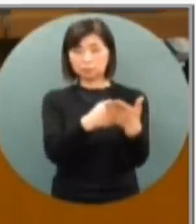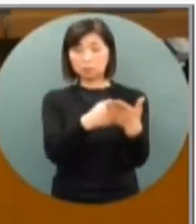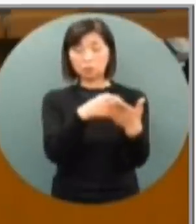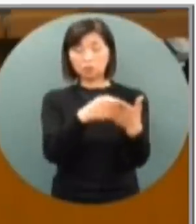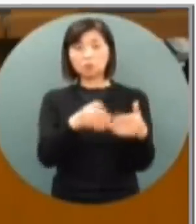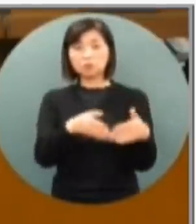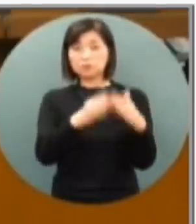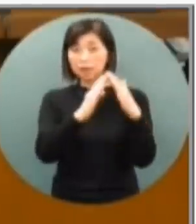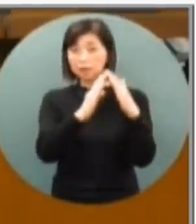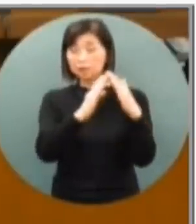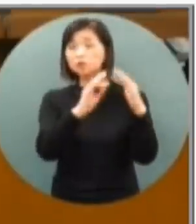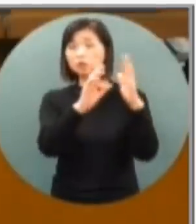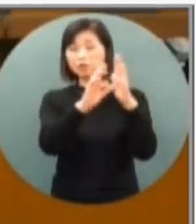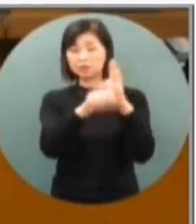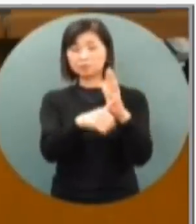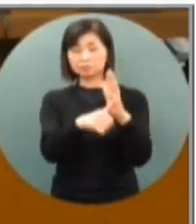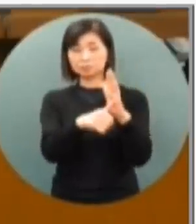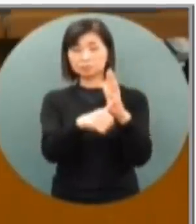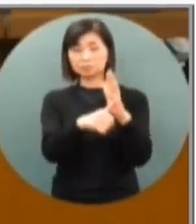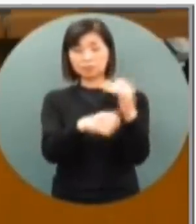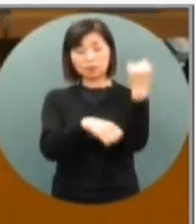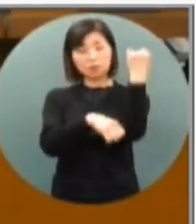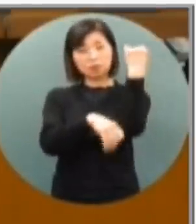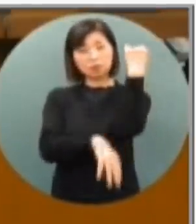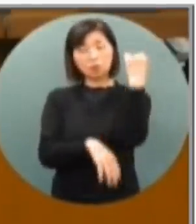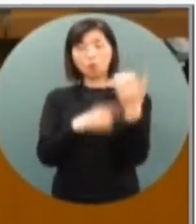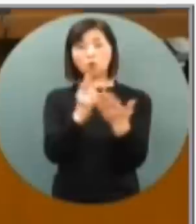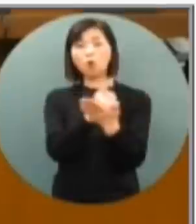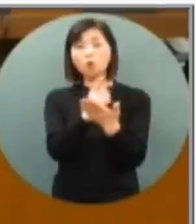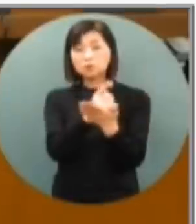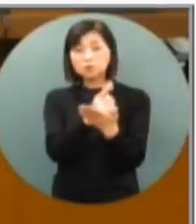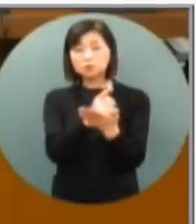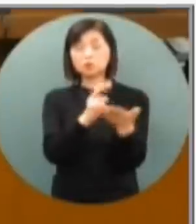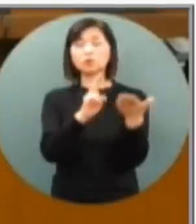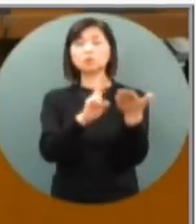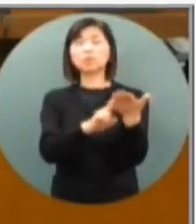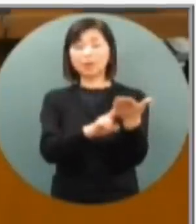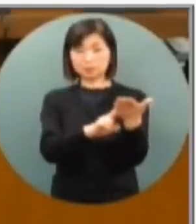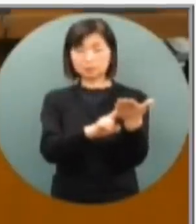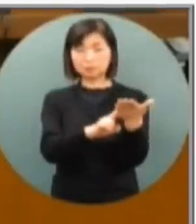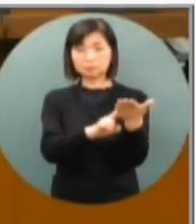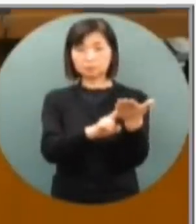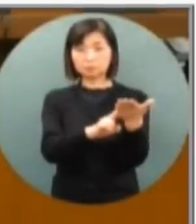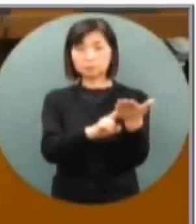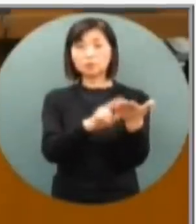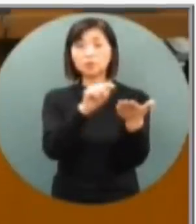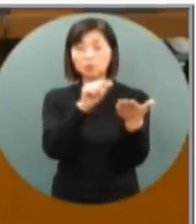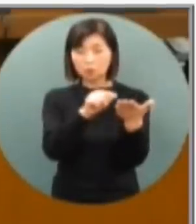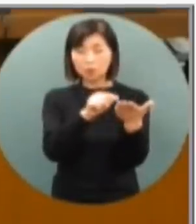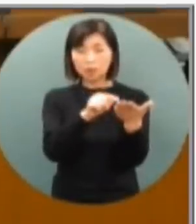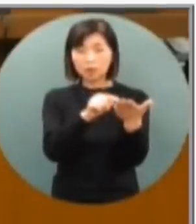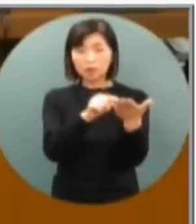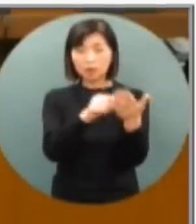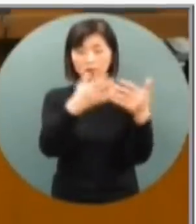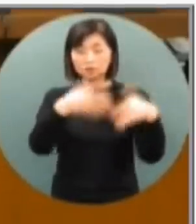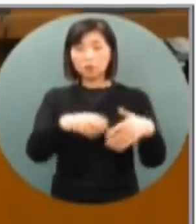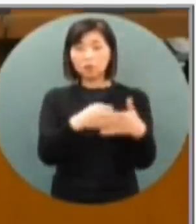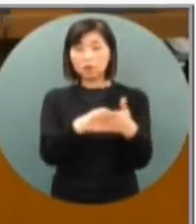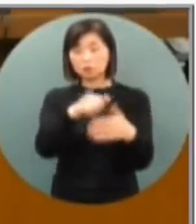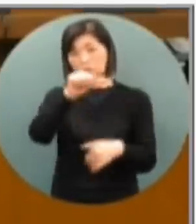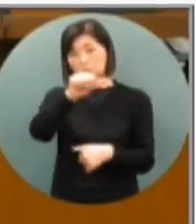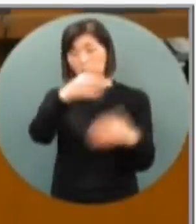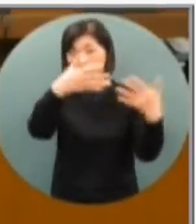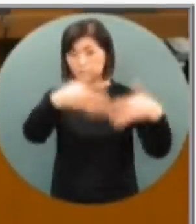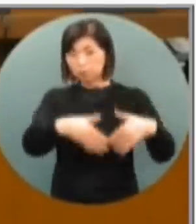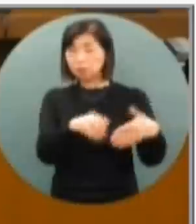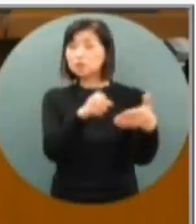に、基本方針というのを実は定めるわけであります。でそれが条例の5条に、列挙してあるわけであり